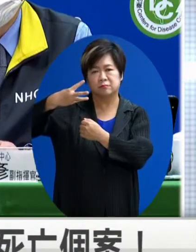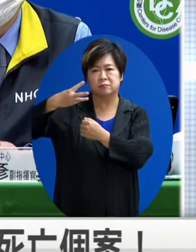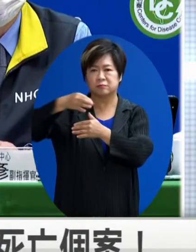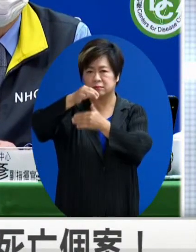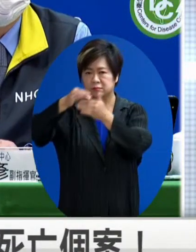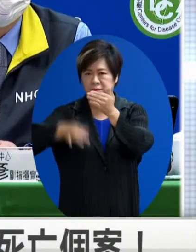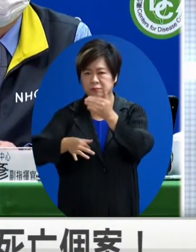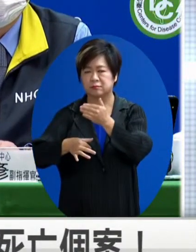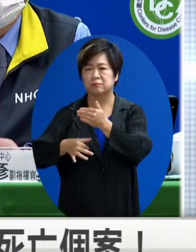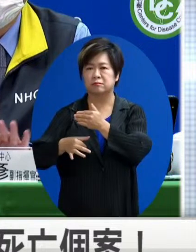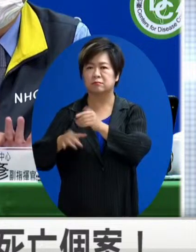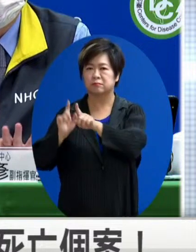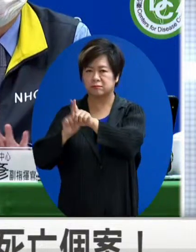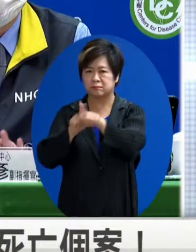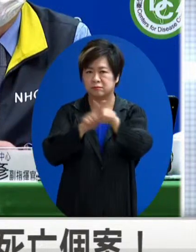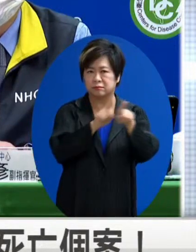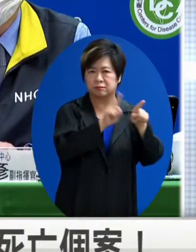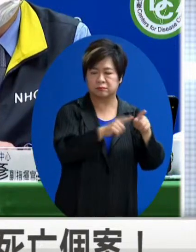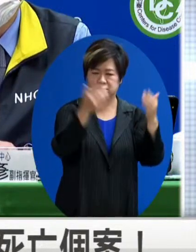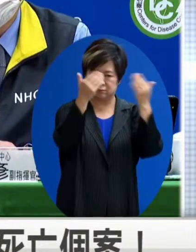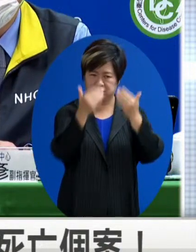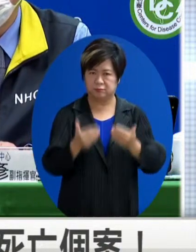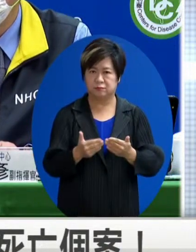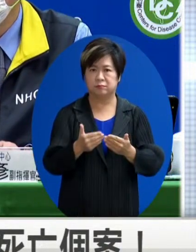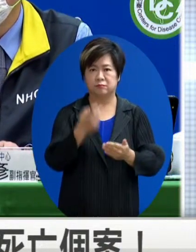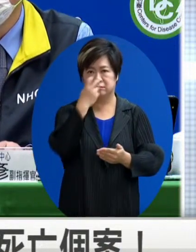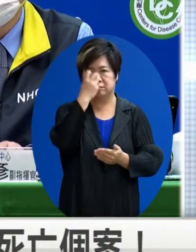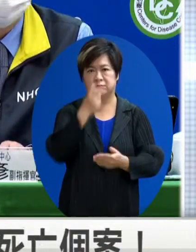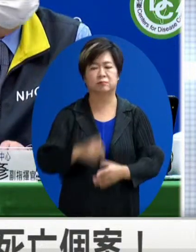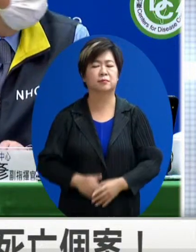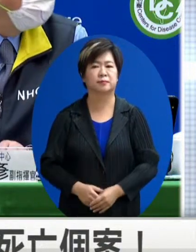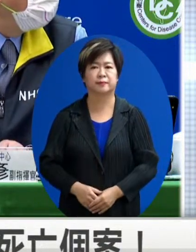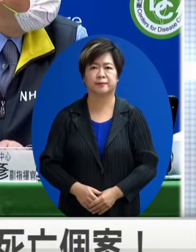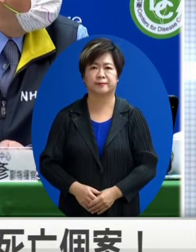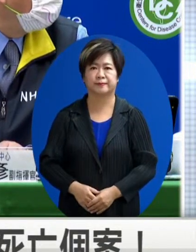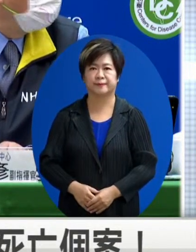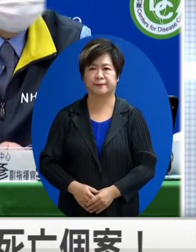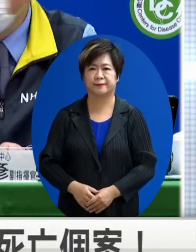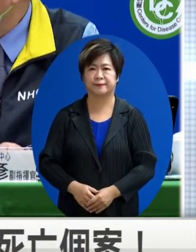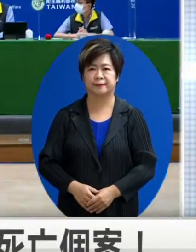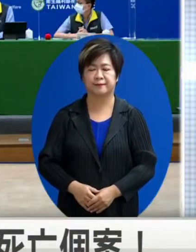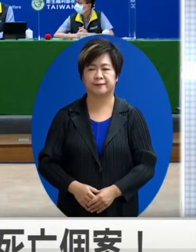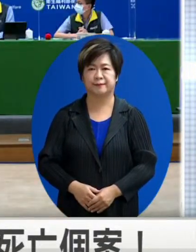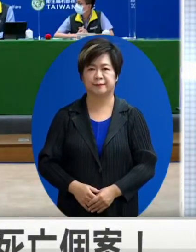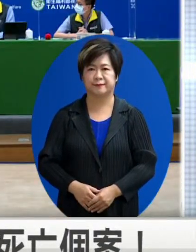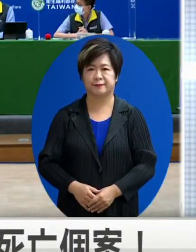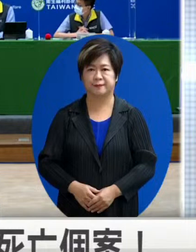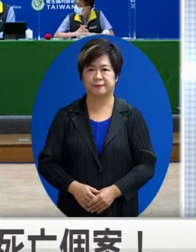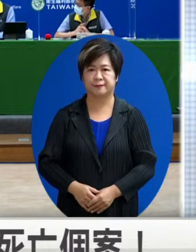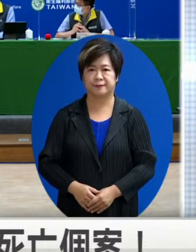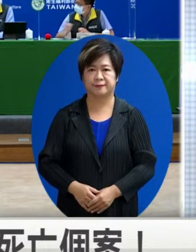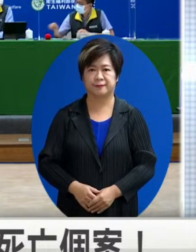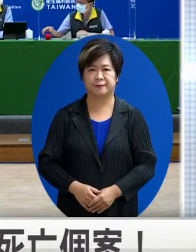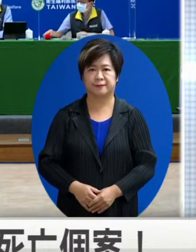范，那我们也会都会综合一下去做一些参考。不明感染